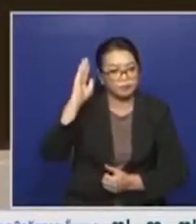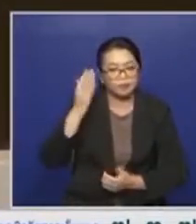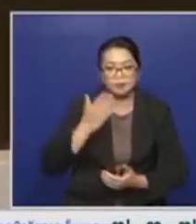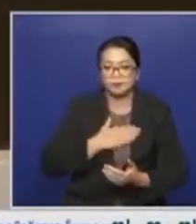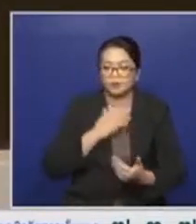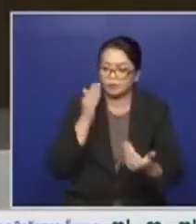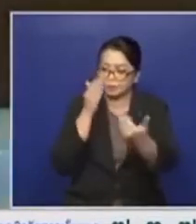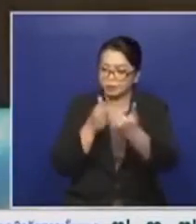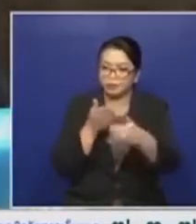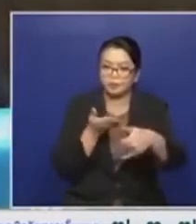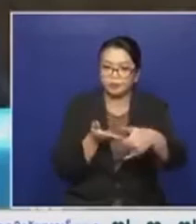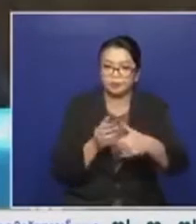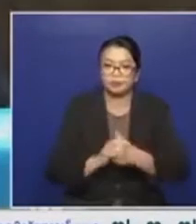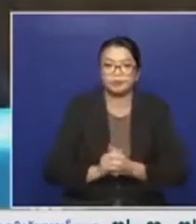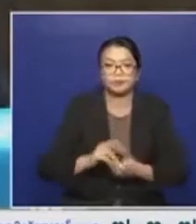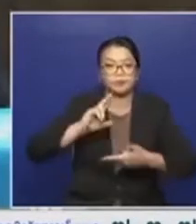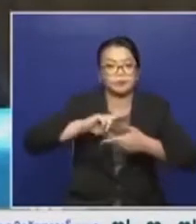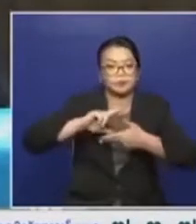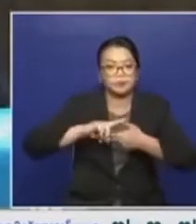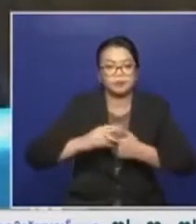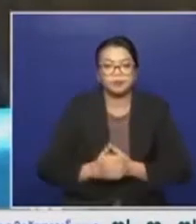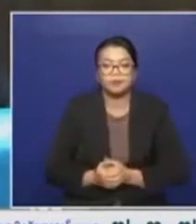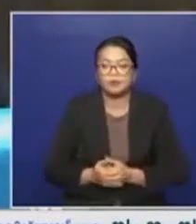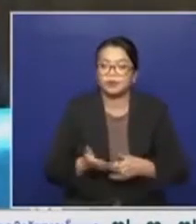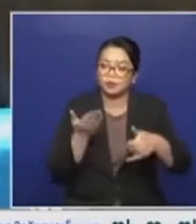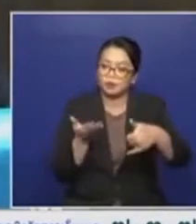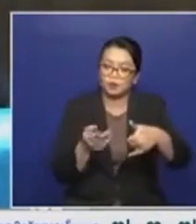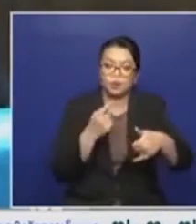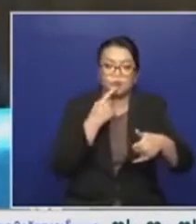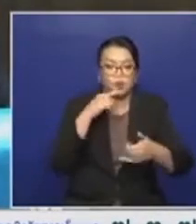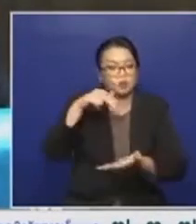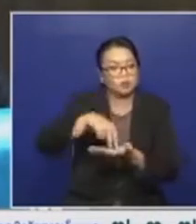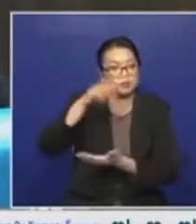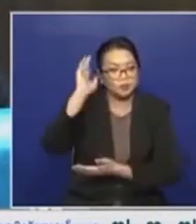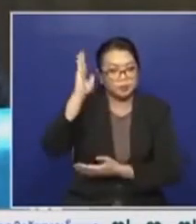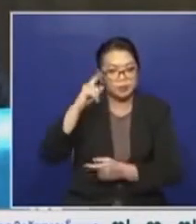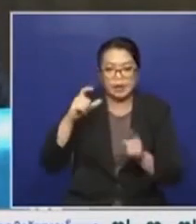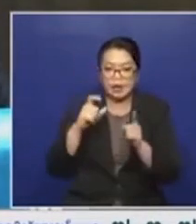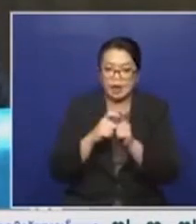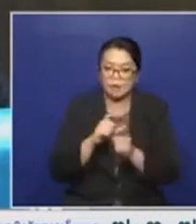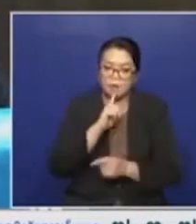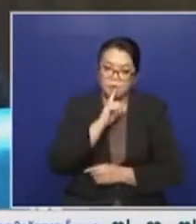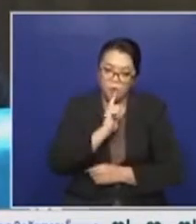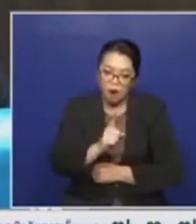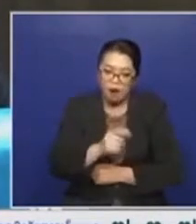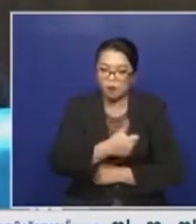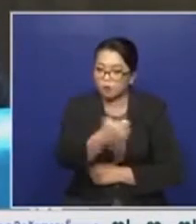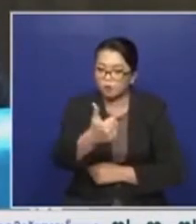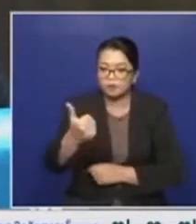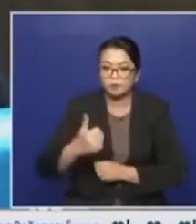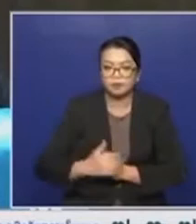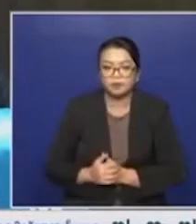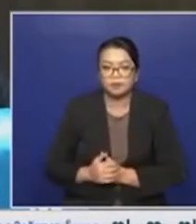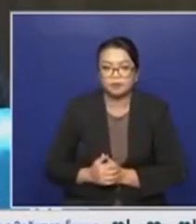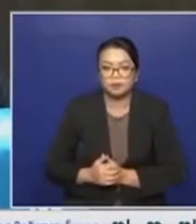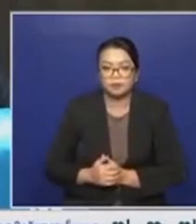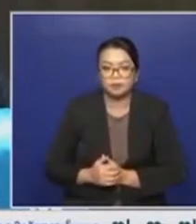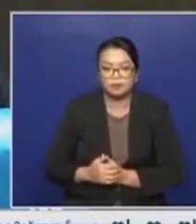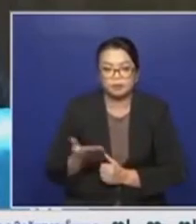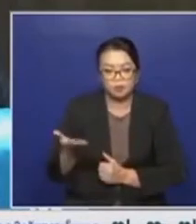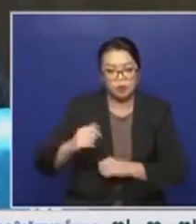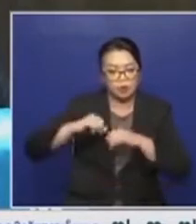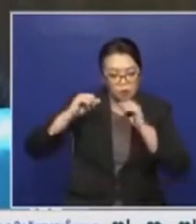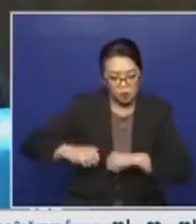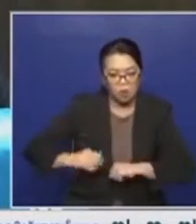ขนาดอนุสรณ์บัญชีรายชื่อพลังประชารัฐครับคือฉันพรุ่งนี้ไปด้วยผู้จะใช้ด้วยคำเสียดสีและผู้ที่ลงมติ